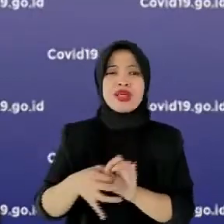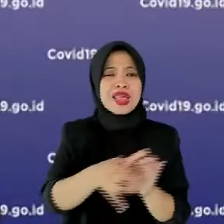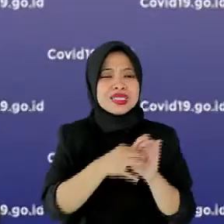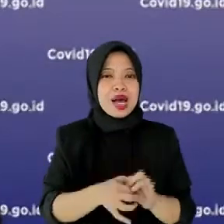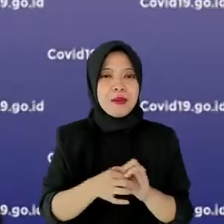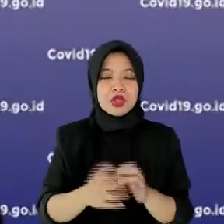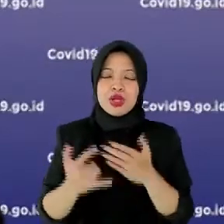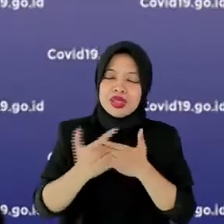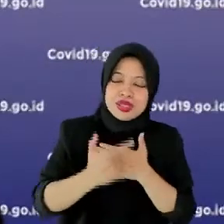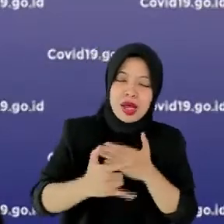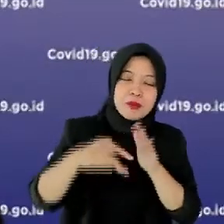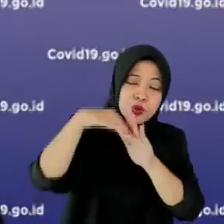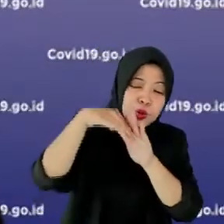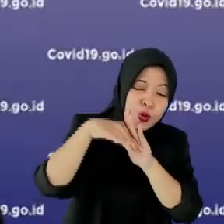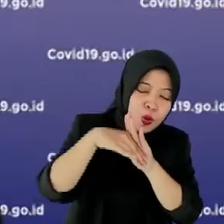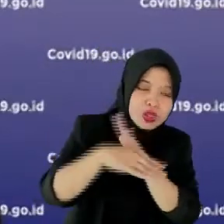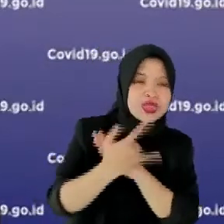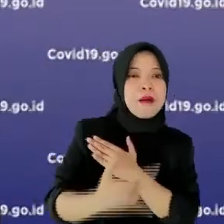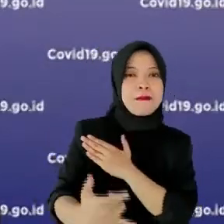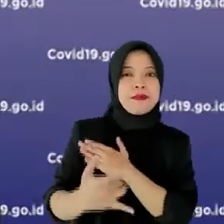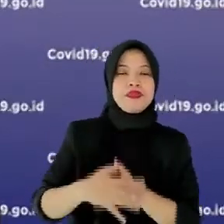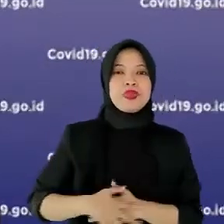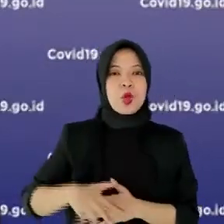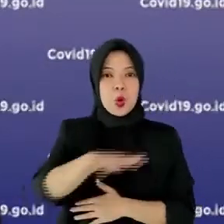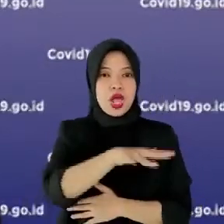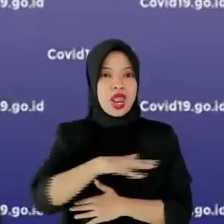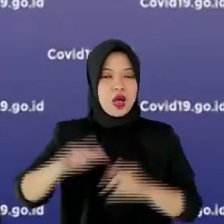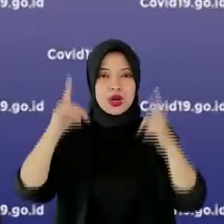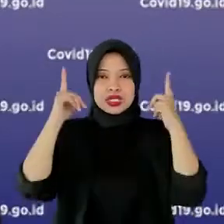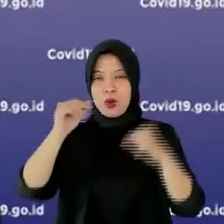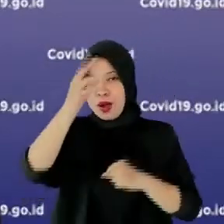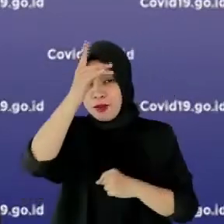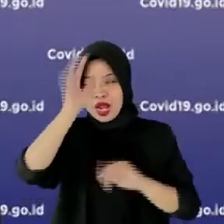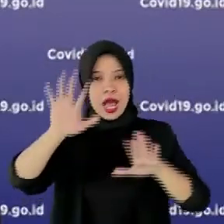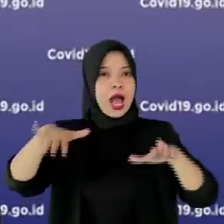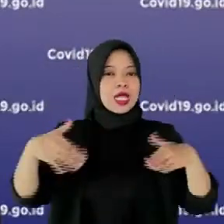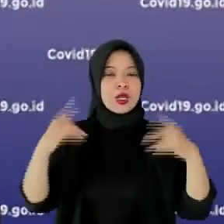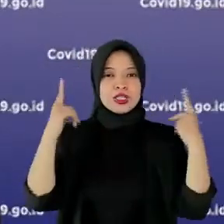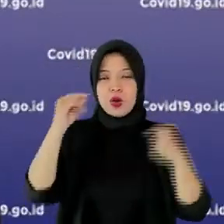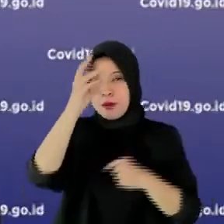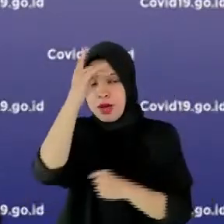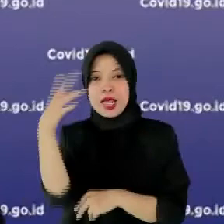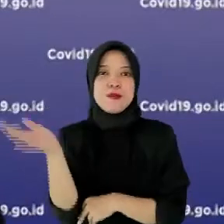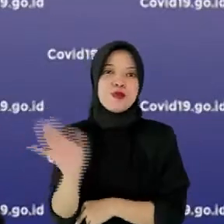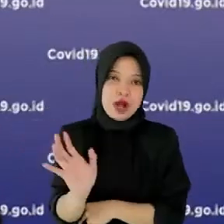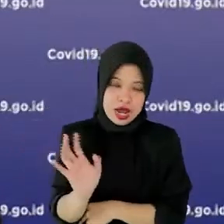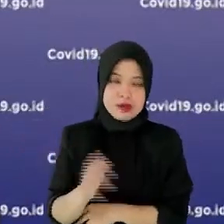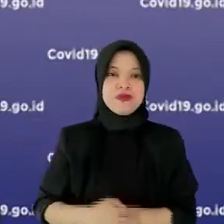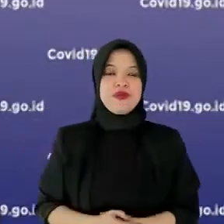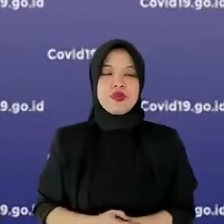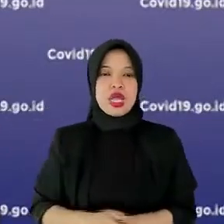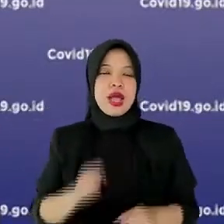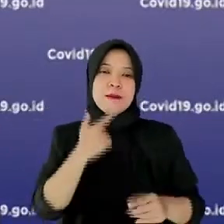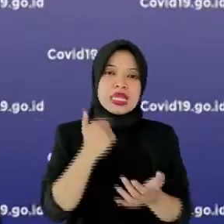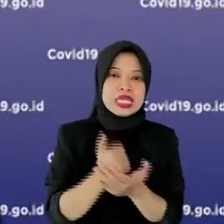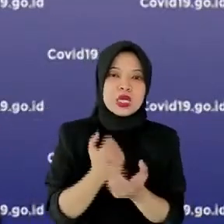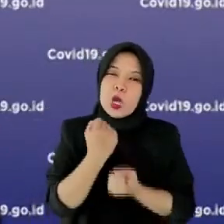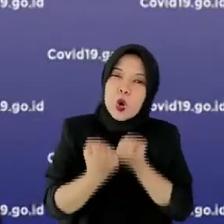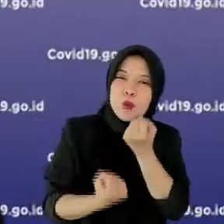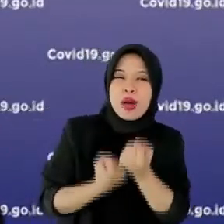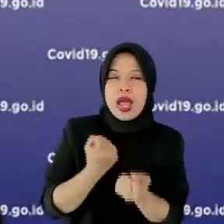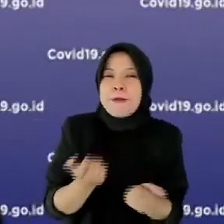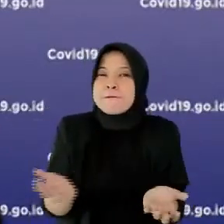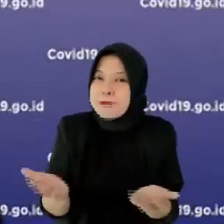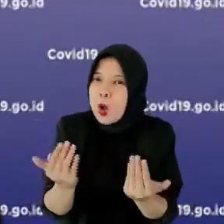dan ini perlu dipertahankan ke depannya Dr. Ula, baik untuk wilayah Jawa Bali maupun luar wilayah Jawa Bali. Dan yang paling penting, upaya promotif